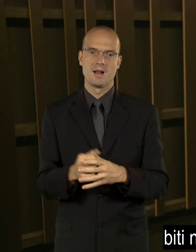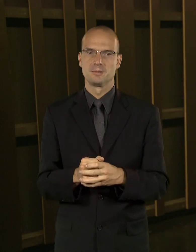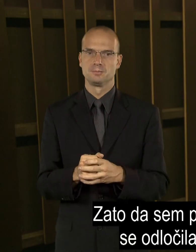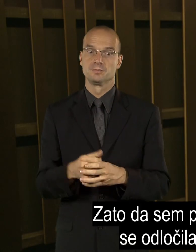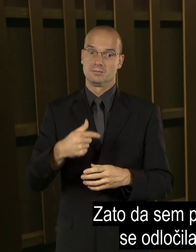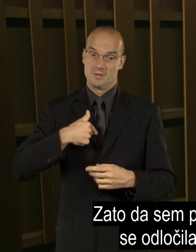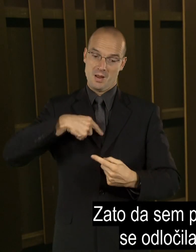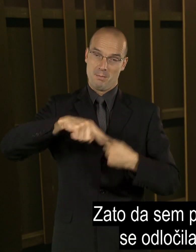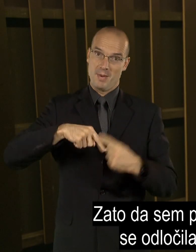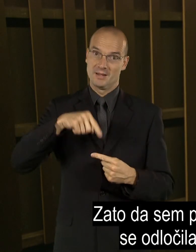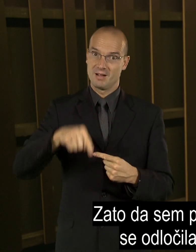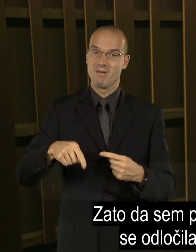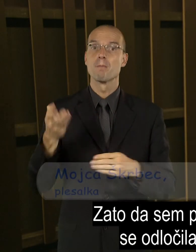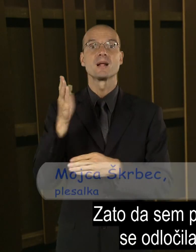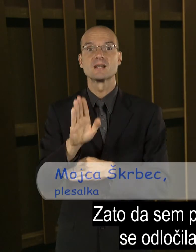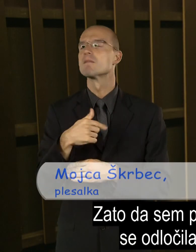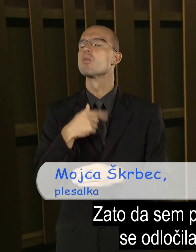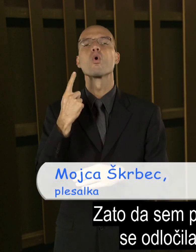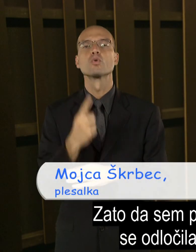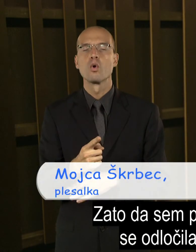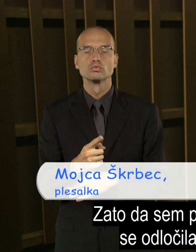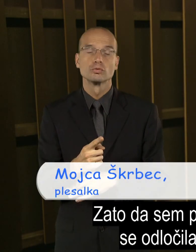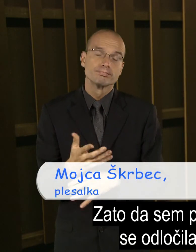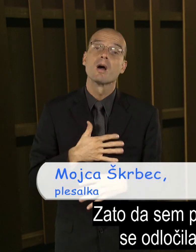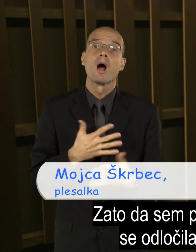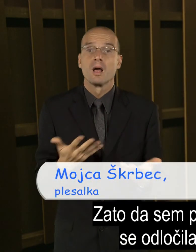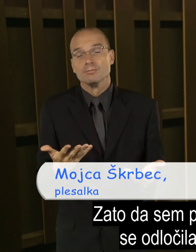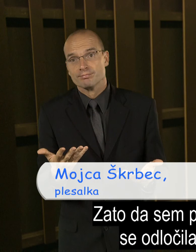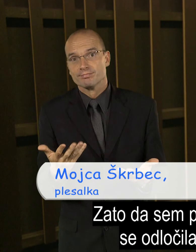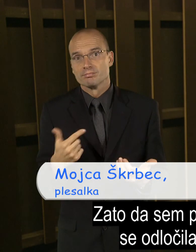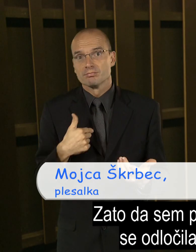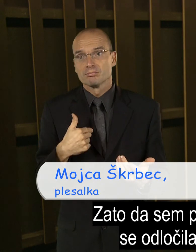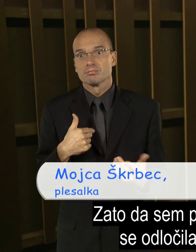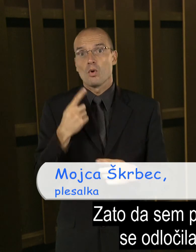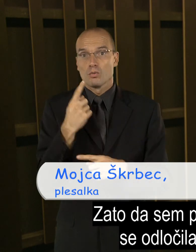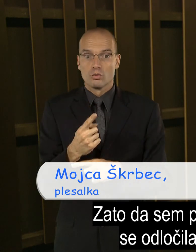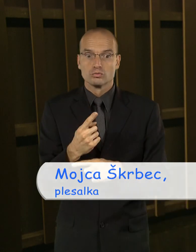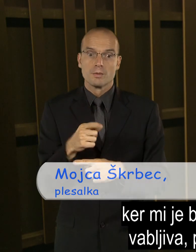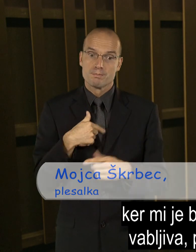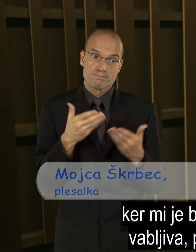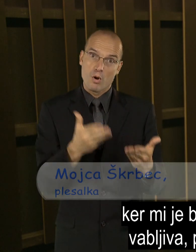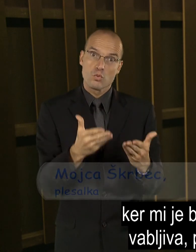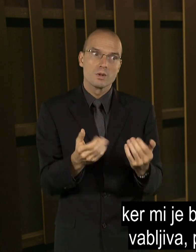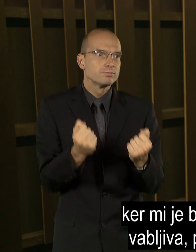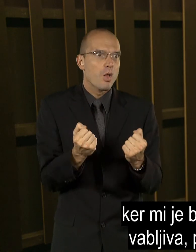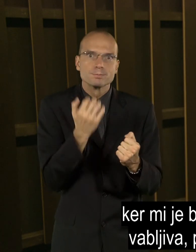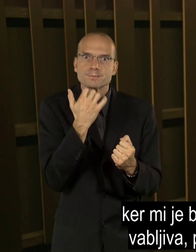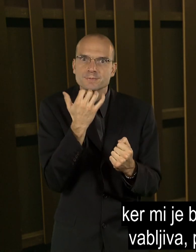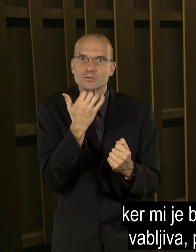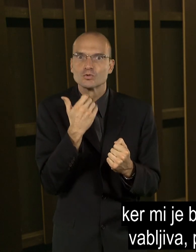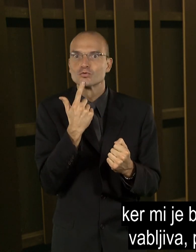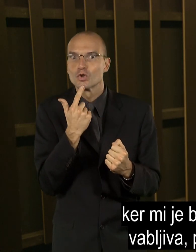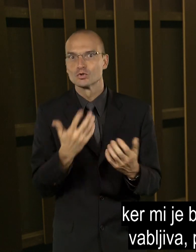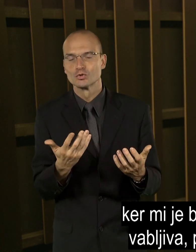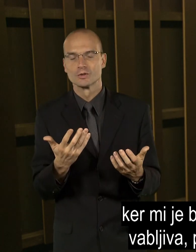Zato, da sem plesalka v tej predstavi, sem se odločila predvsem zaradi tega, ker mi je bila sama ponudba zelo